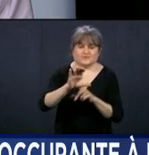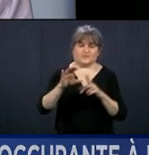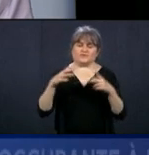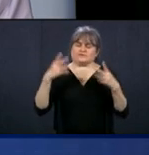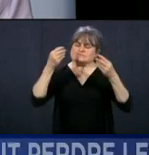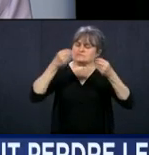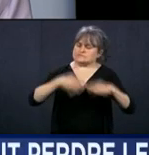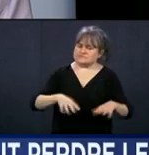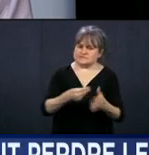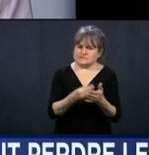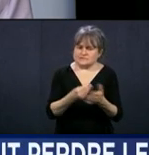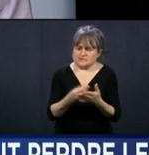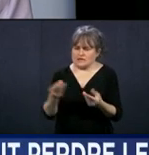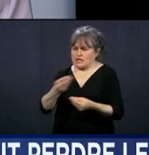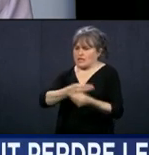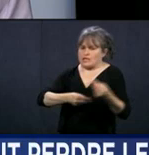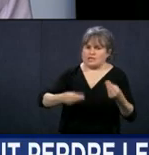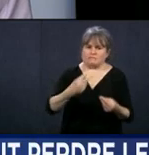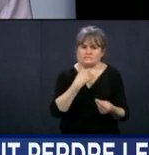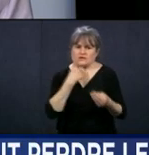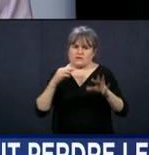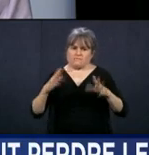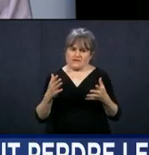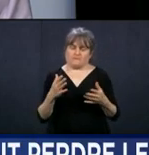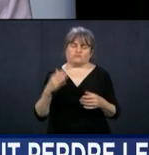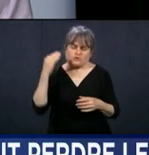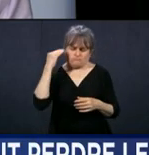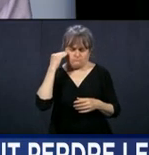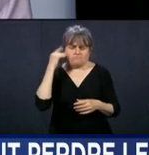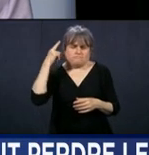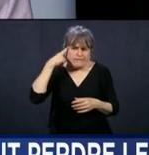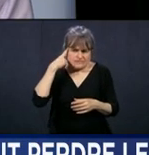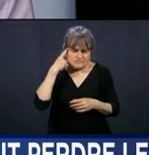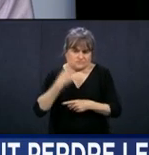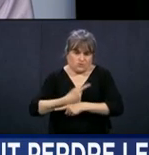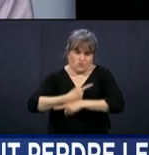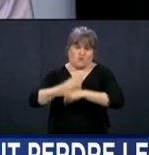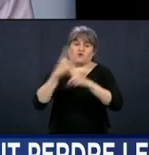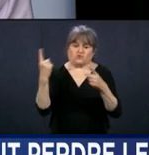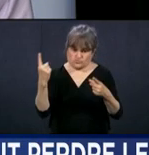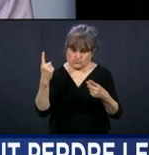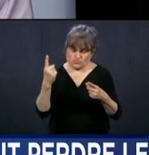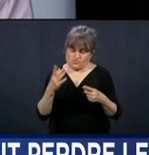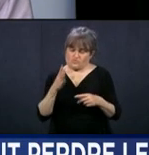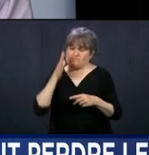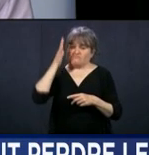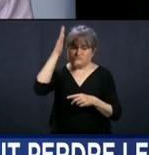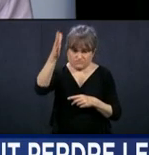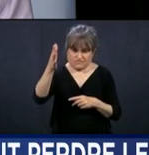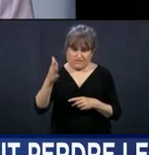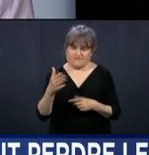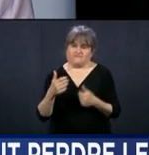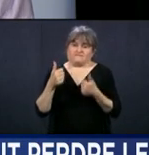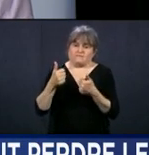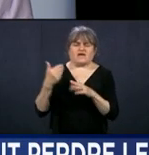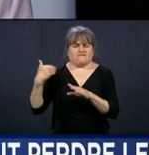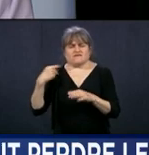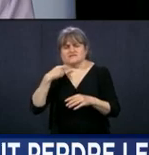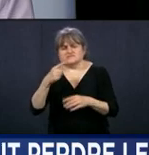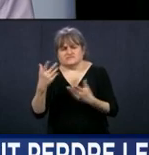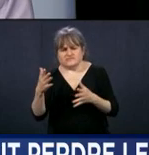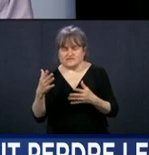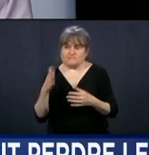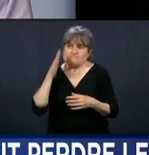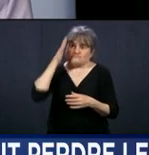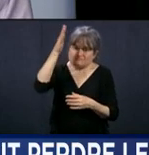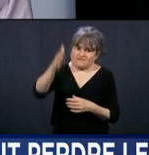qu'il ressortira un jour une opportunité touristique extraordinaire de la pandémie qu'on est en train de vivre, mais chaque chose en son temps.